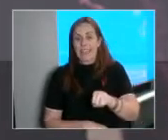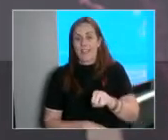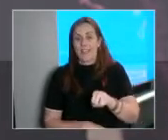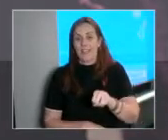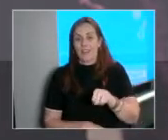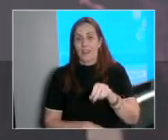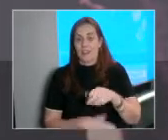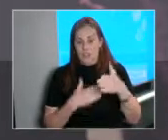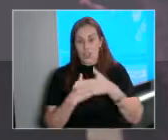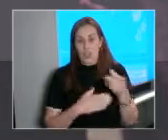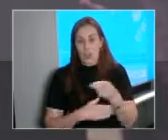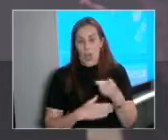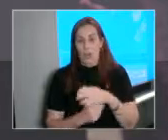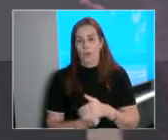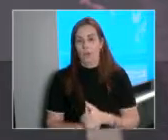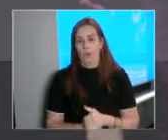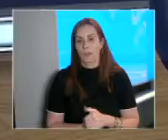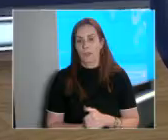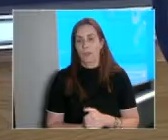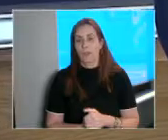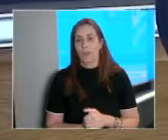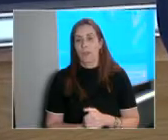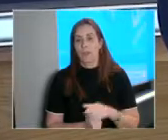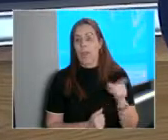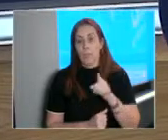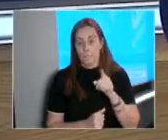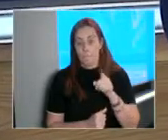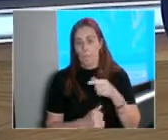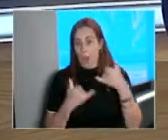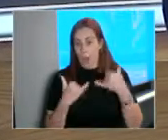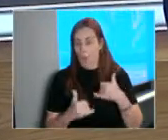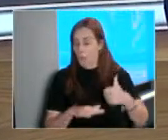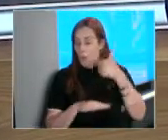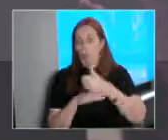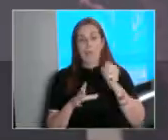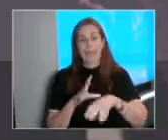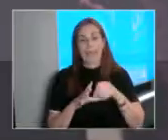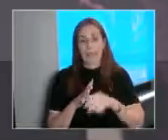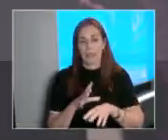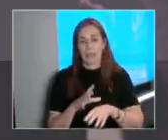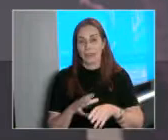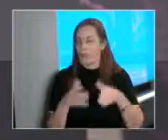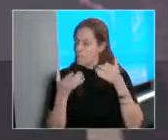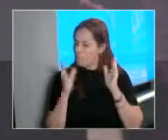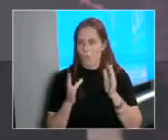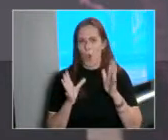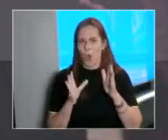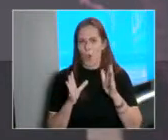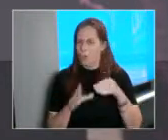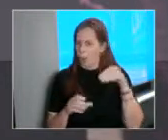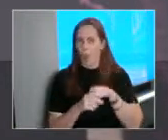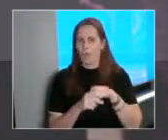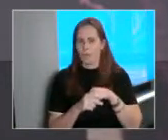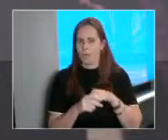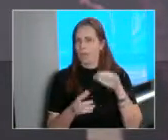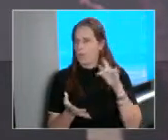דה רוטשילד, ואשתו הברונית אריאן דה רוטשילד. הם אלה שהיום עומדים בראש הקרן. מאוד, מאוד מעורבים.